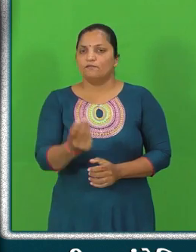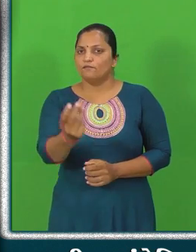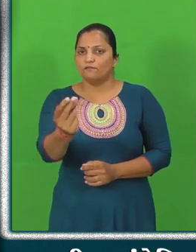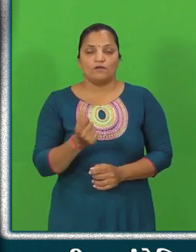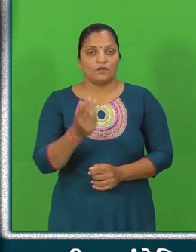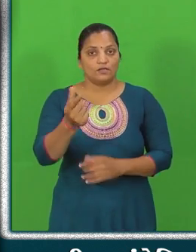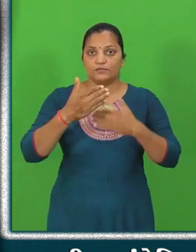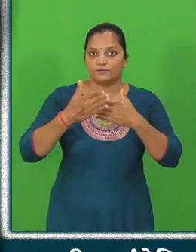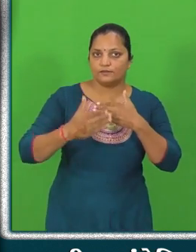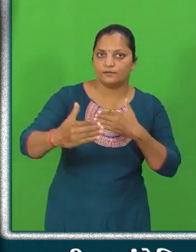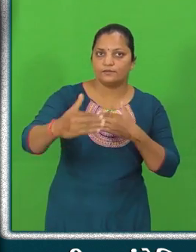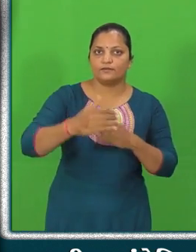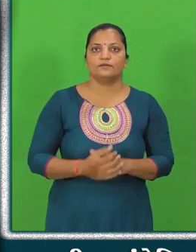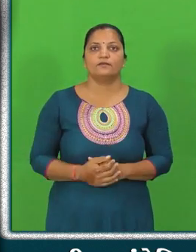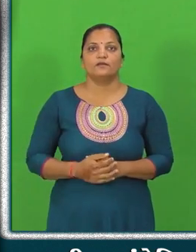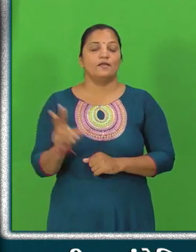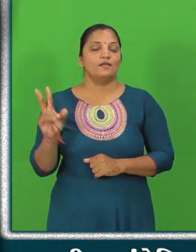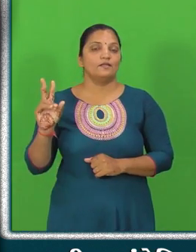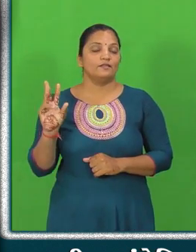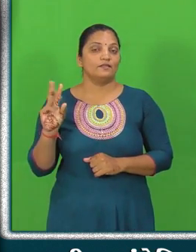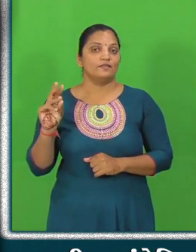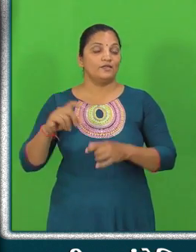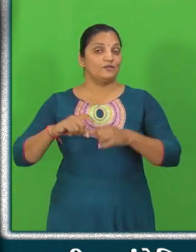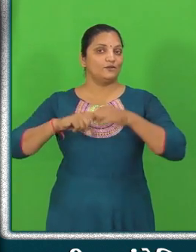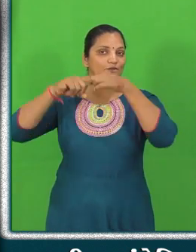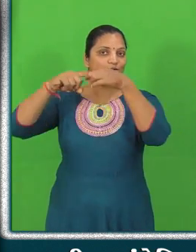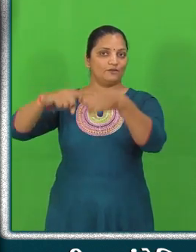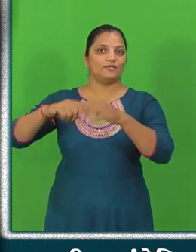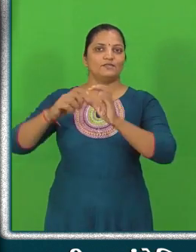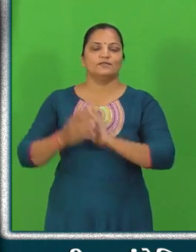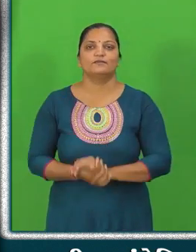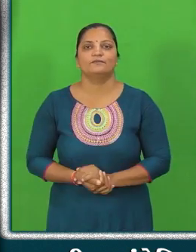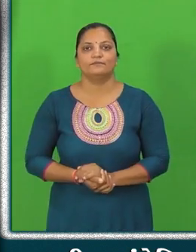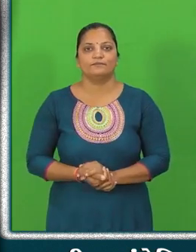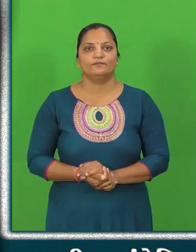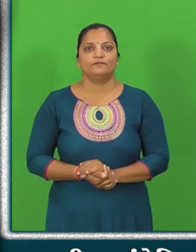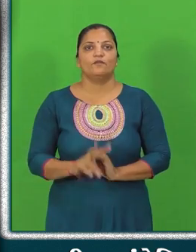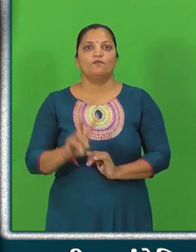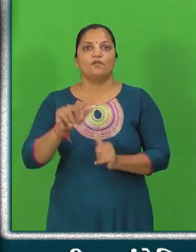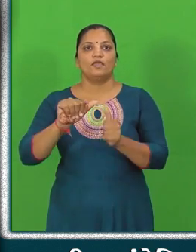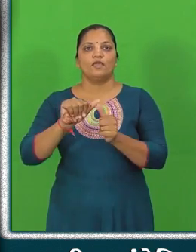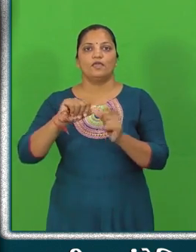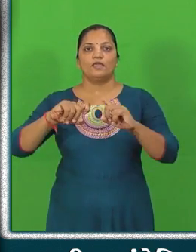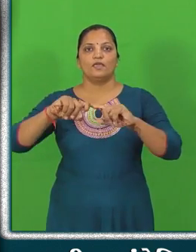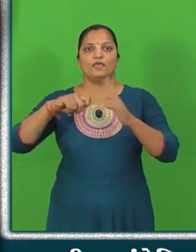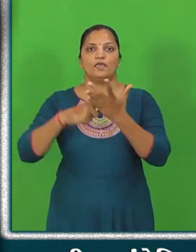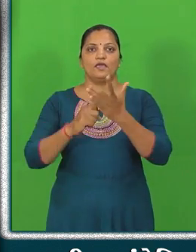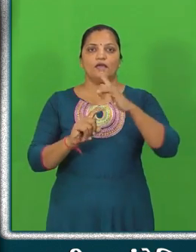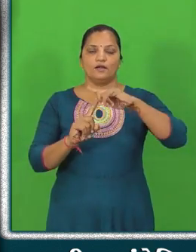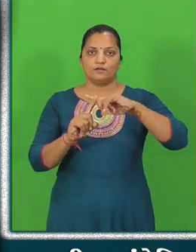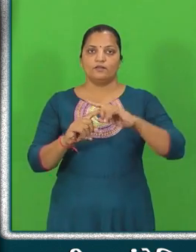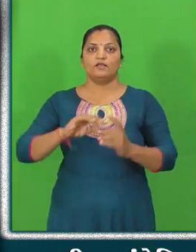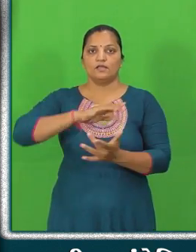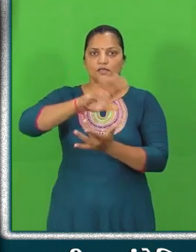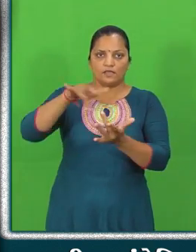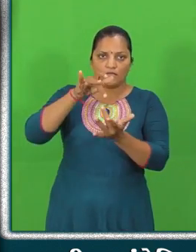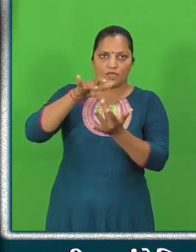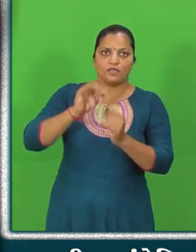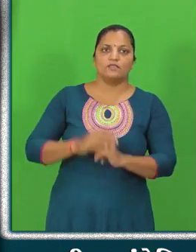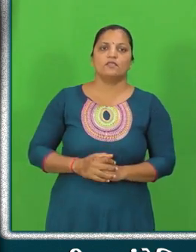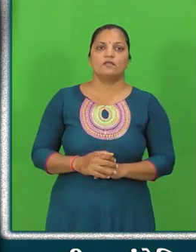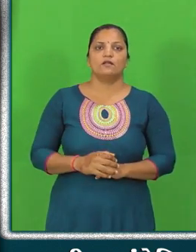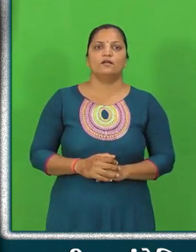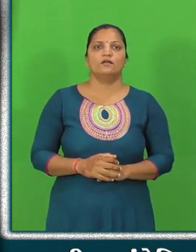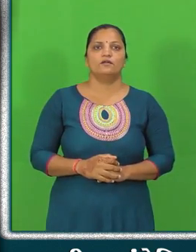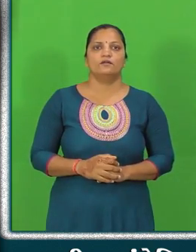ચલો ઝડપથી આગળ વધીએ. ત્રીજો કેસ, ત્રીજો પ્રશ્ન તમારા માટે. વક્રતા કેન્દ્ર ઈ માંથી પસાર